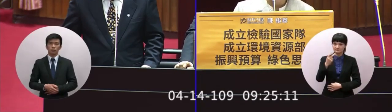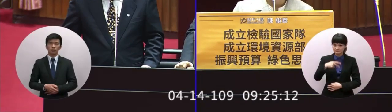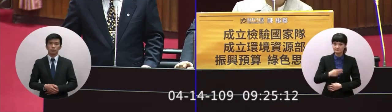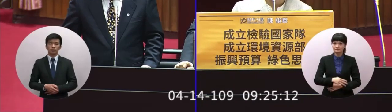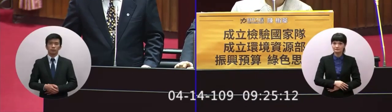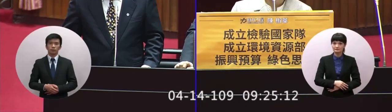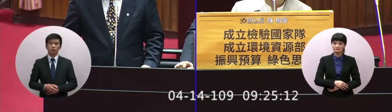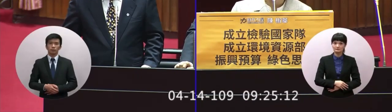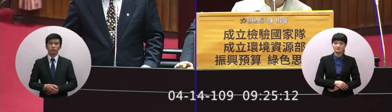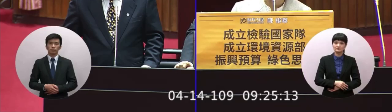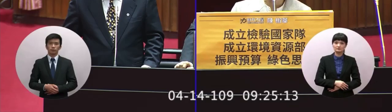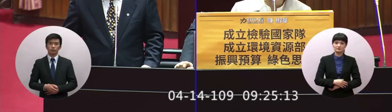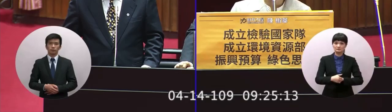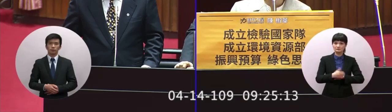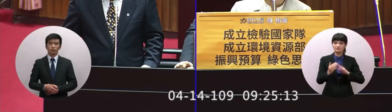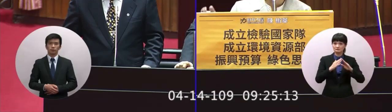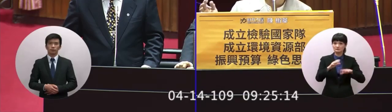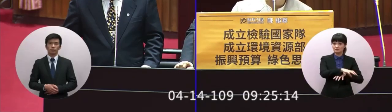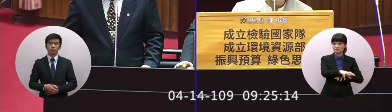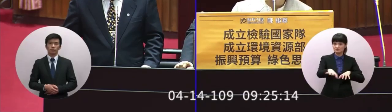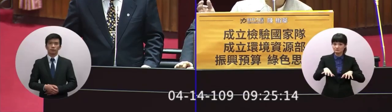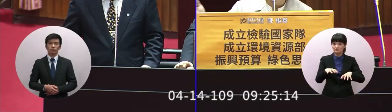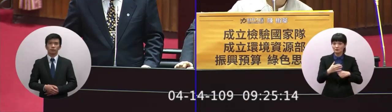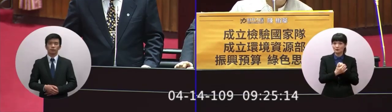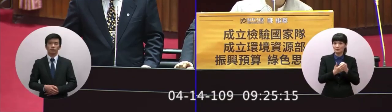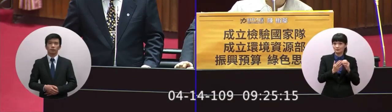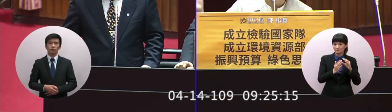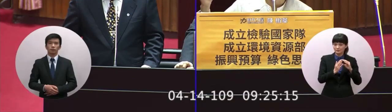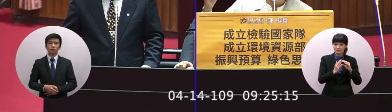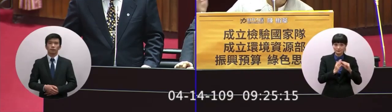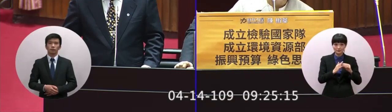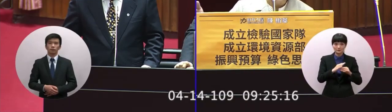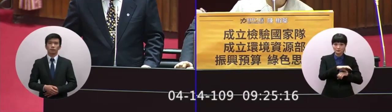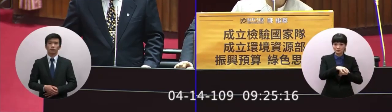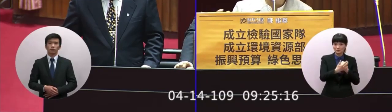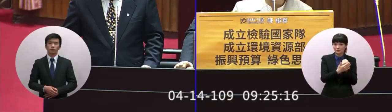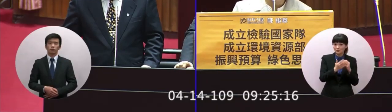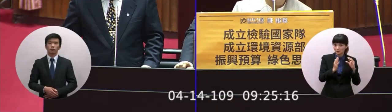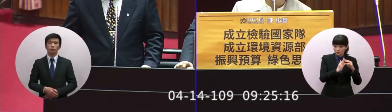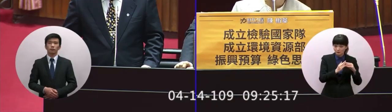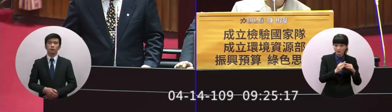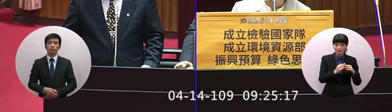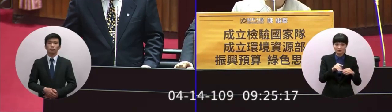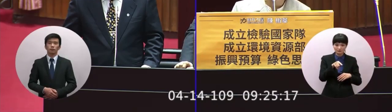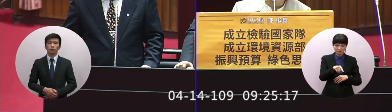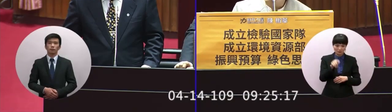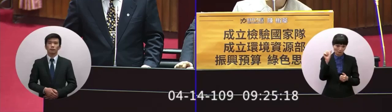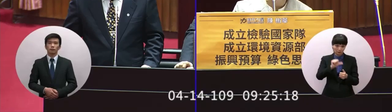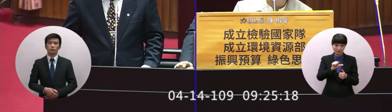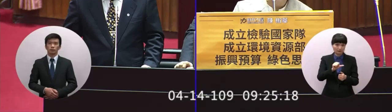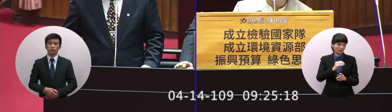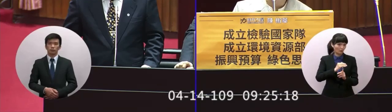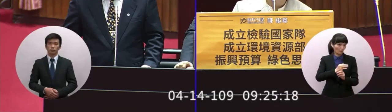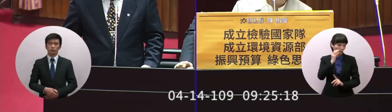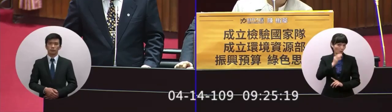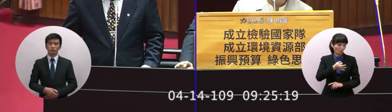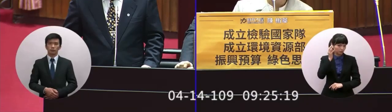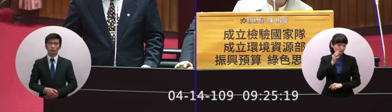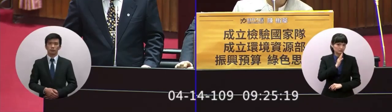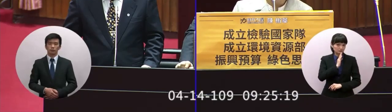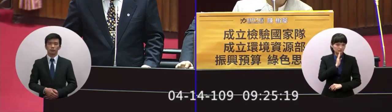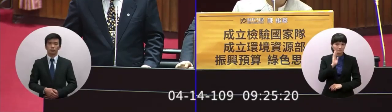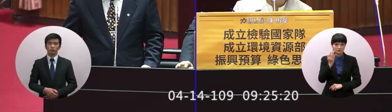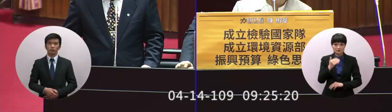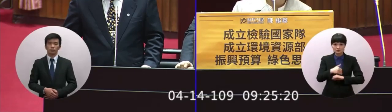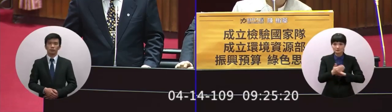地方的环保单位可能废青法有提高那个罚锾很高，但是目前我们看到的地方环保单位他